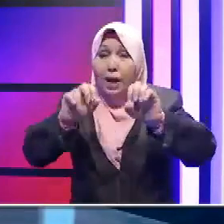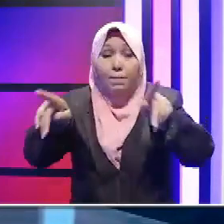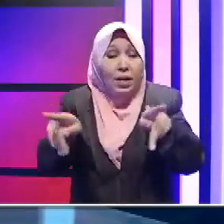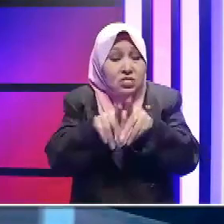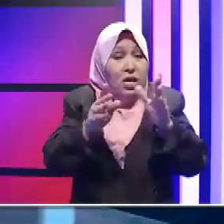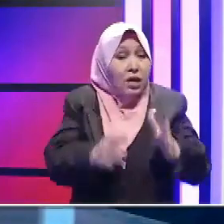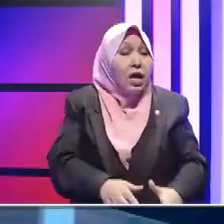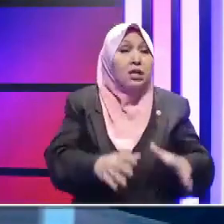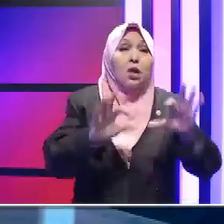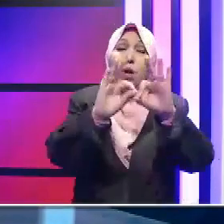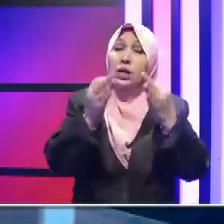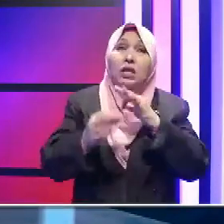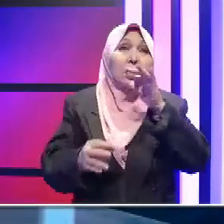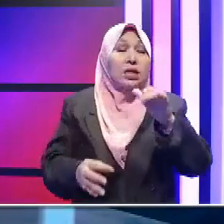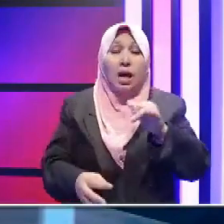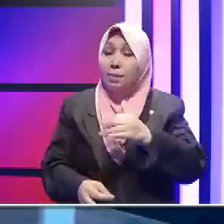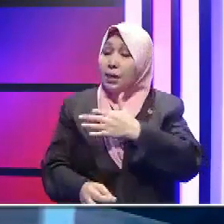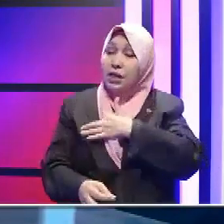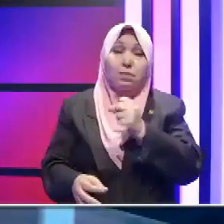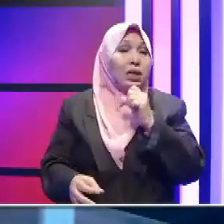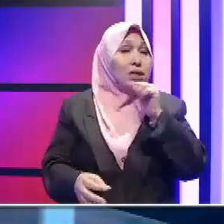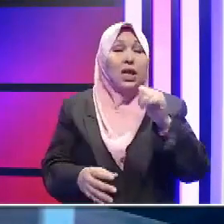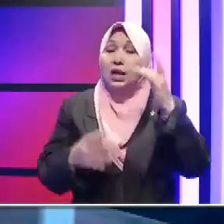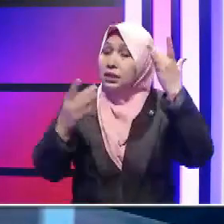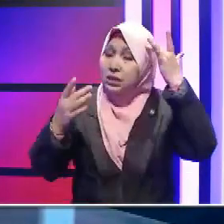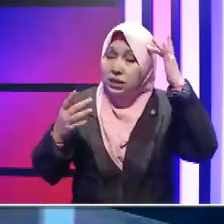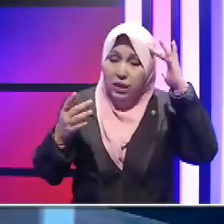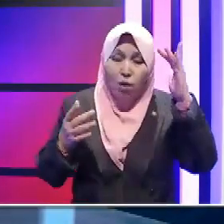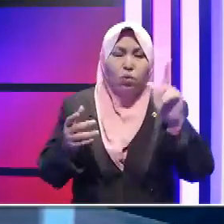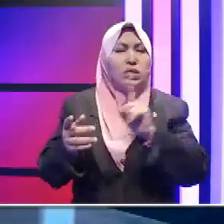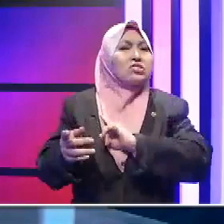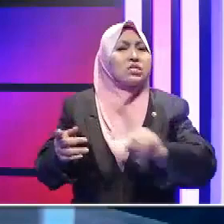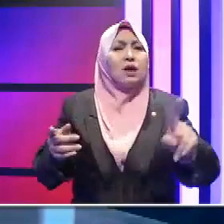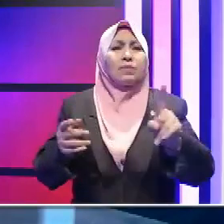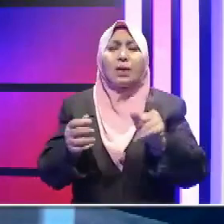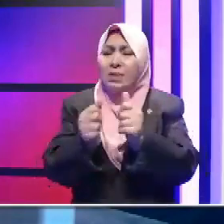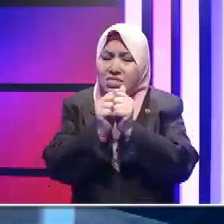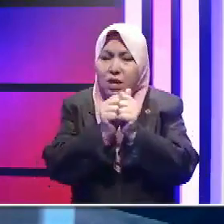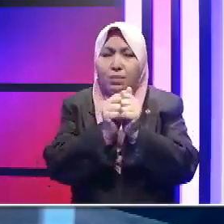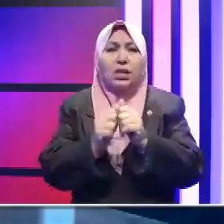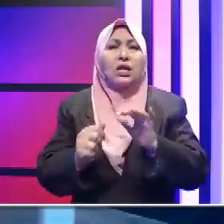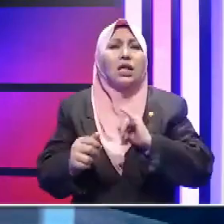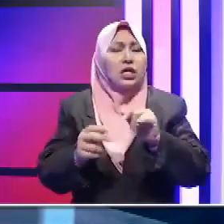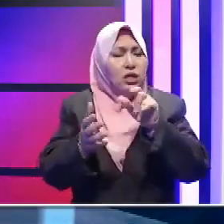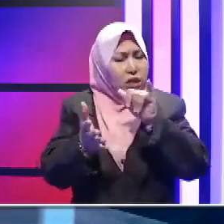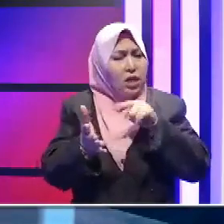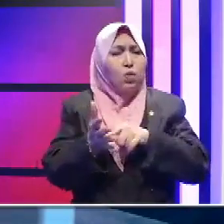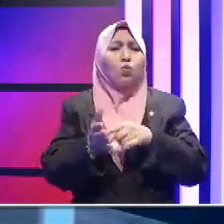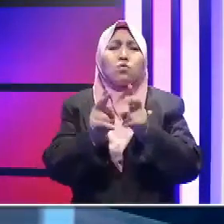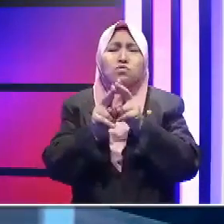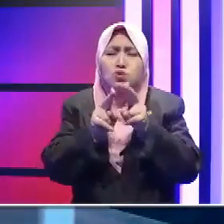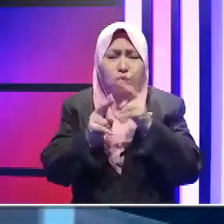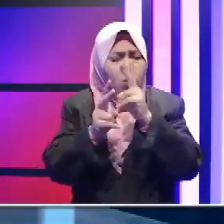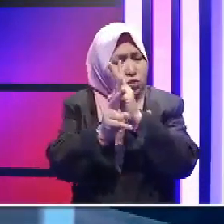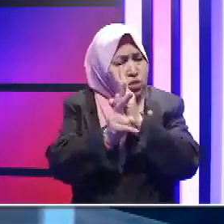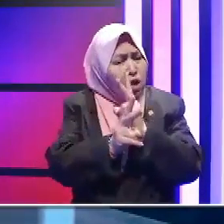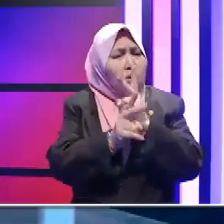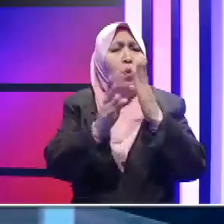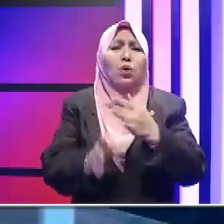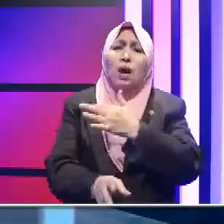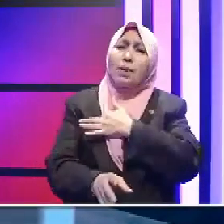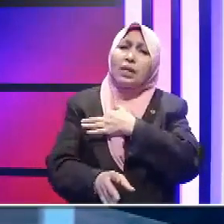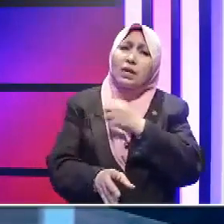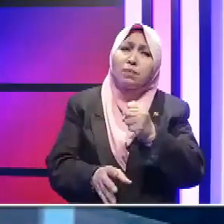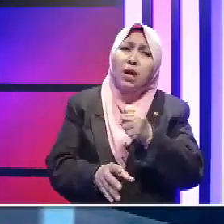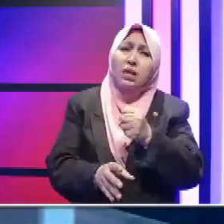kamu keluarga kamu yang tidak beriman takkan tahu kamu memeluk Islam bersama dengan aku tsuini usah Nabi Nuh untuk jago orang beriman